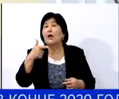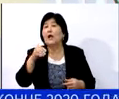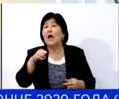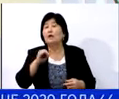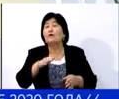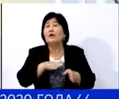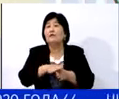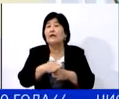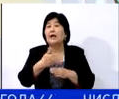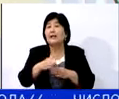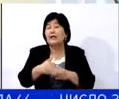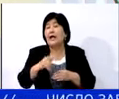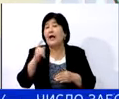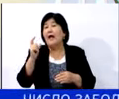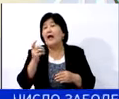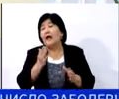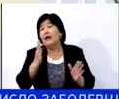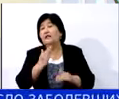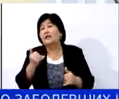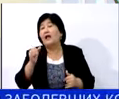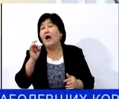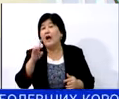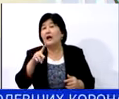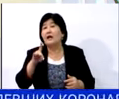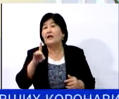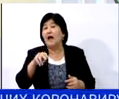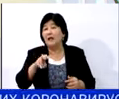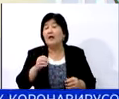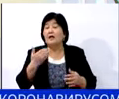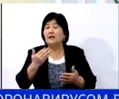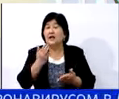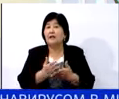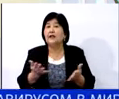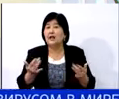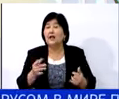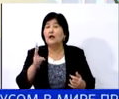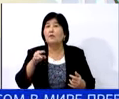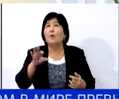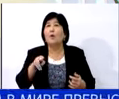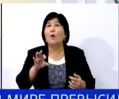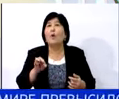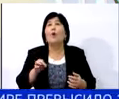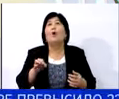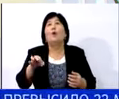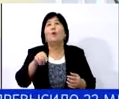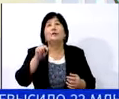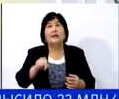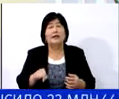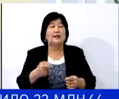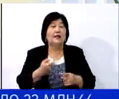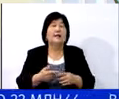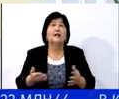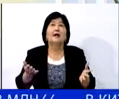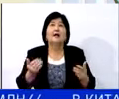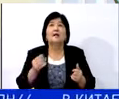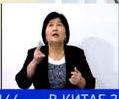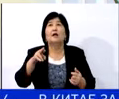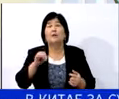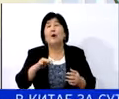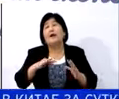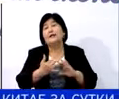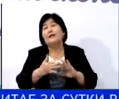на реализацию экологических проектов на Арале. И здесь встает вопрос привлечения НПО области к этой работе, активизации сектора НПО в